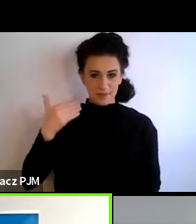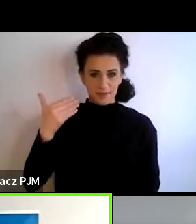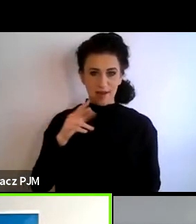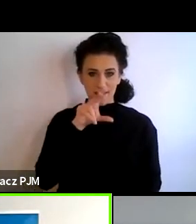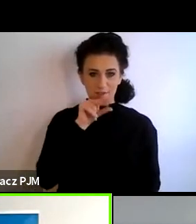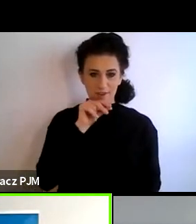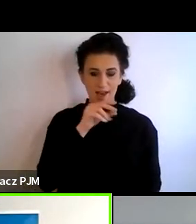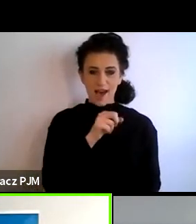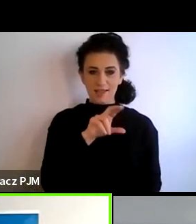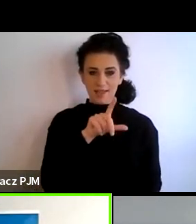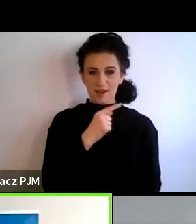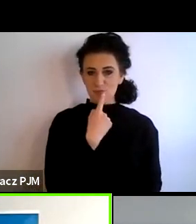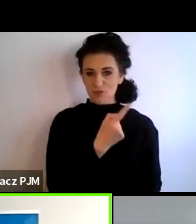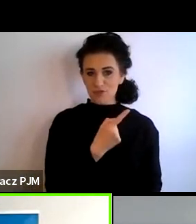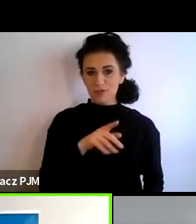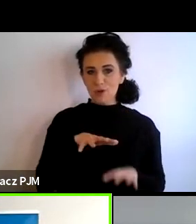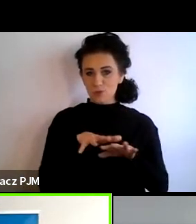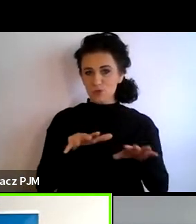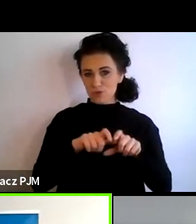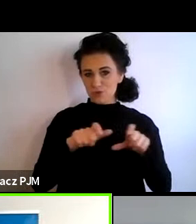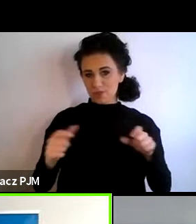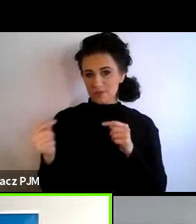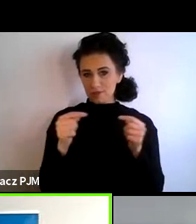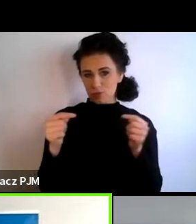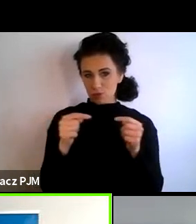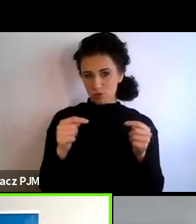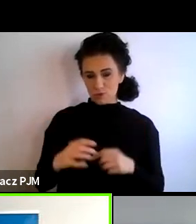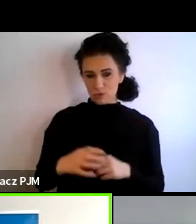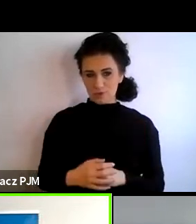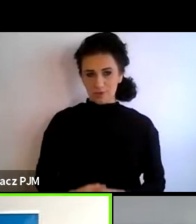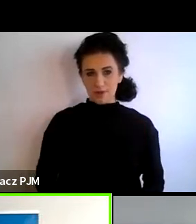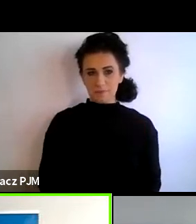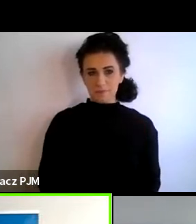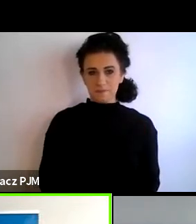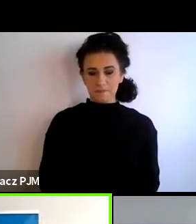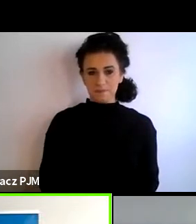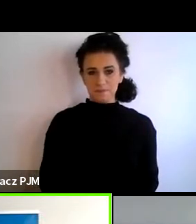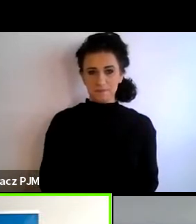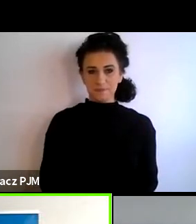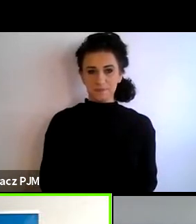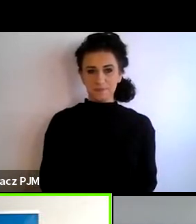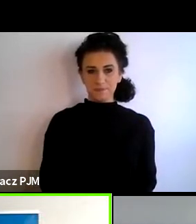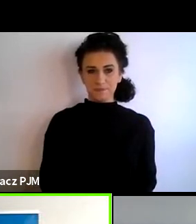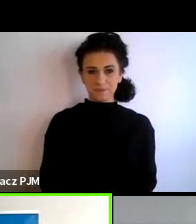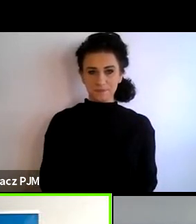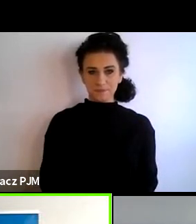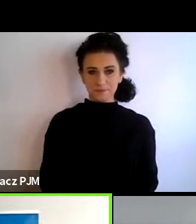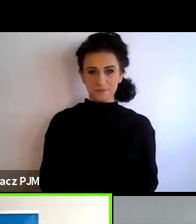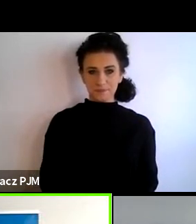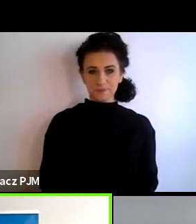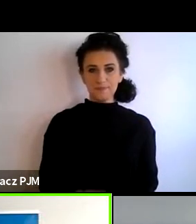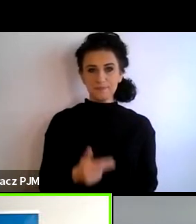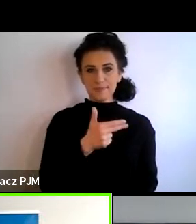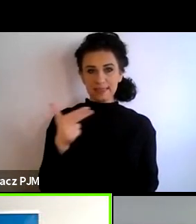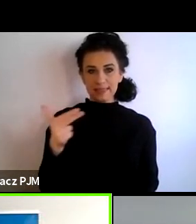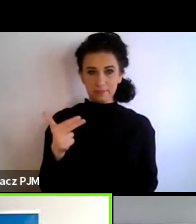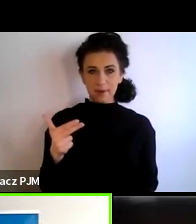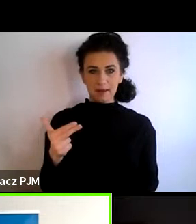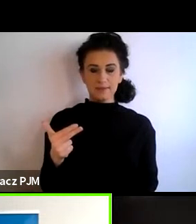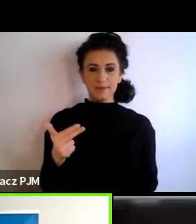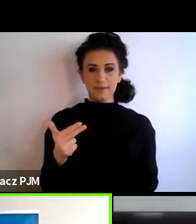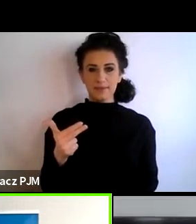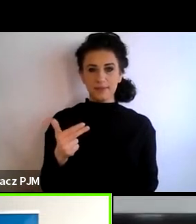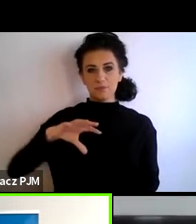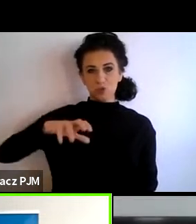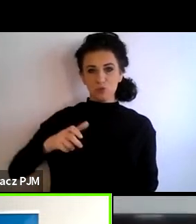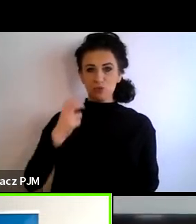Ariel mówił, że mamy dużo czasu na dyskusję. Proszę Państwa, w tematach, w gronie osób, które rzeczywiście są zainteresowane,